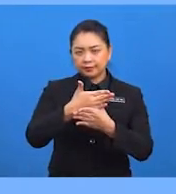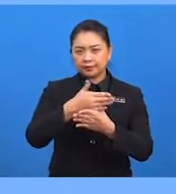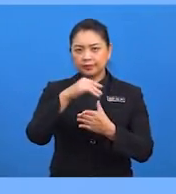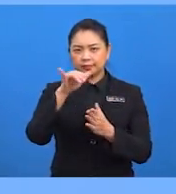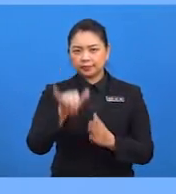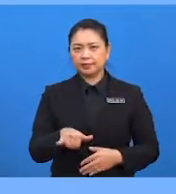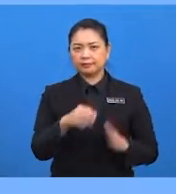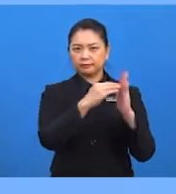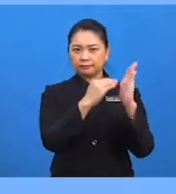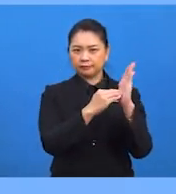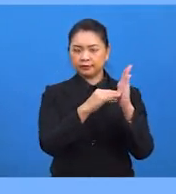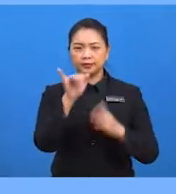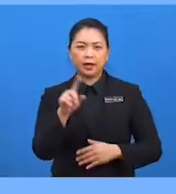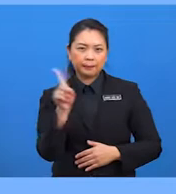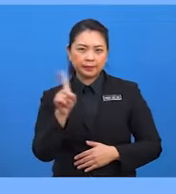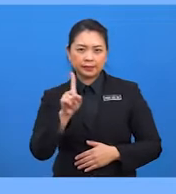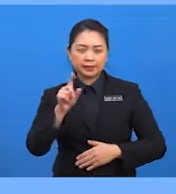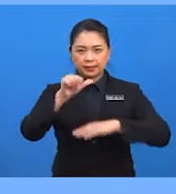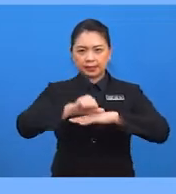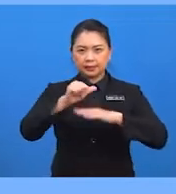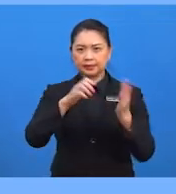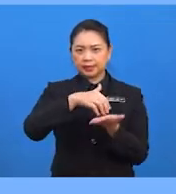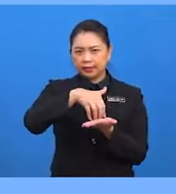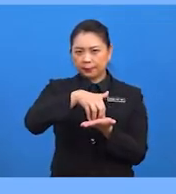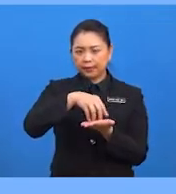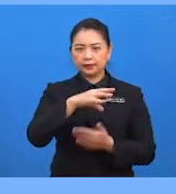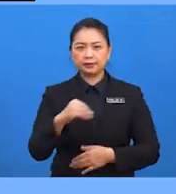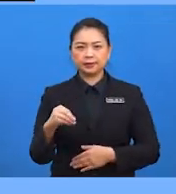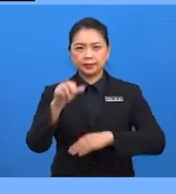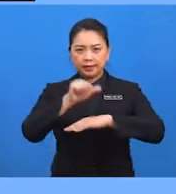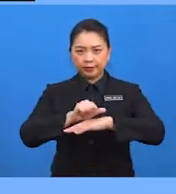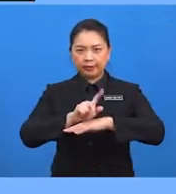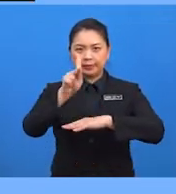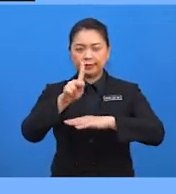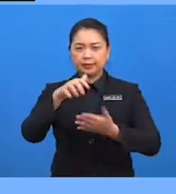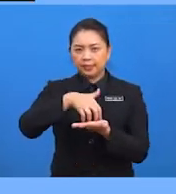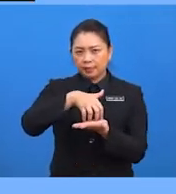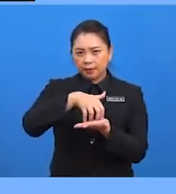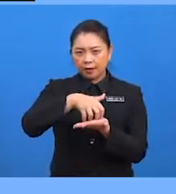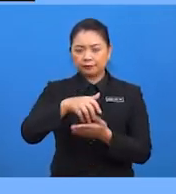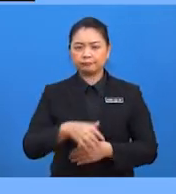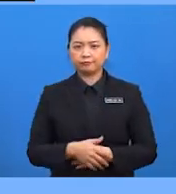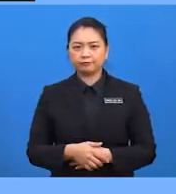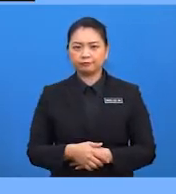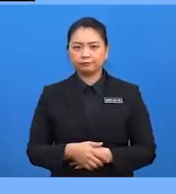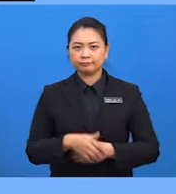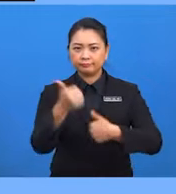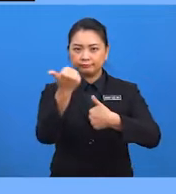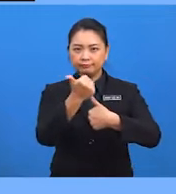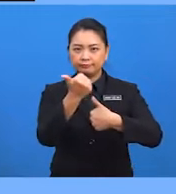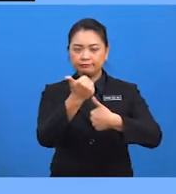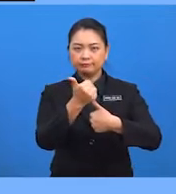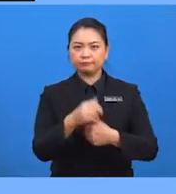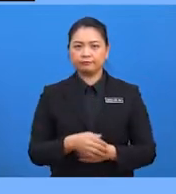Antara yang berikut, yang manakah asid lemah dan alkali lemah?